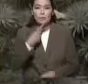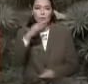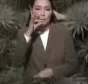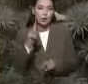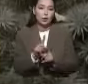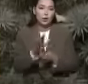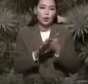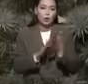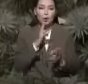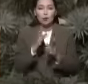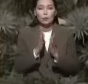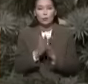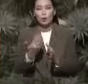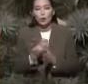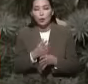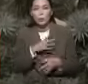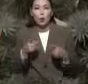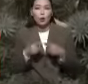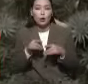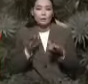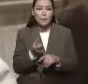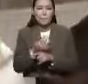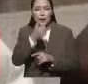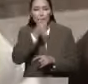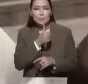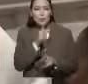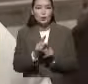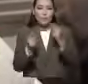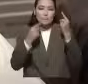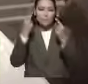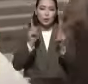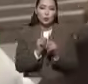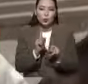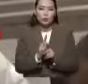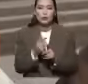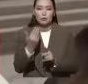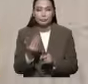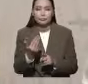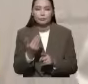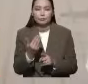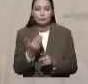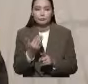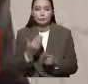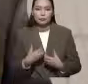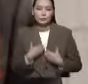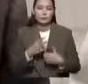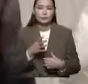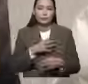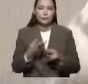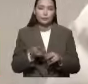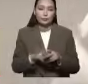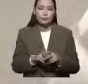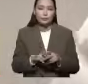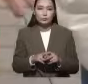арыз жазып, қылмыстық іс қозғалды. Бірнеше ай бойы Элина психологиялық қиындықтардан жұмысына да шыға алмай қалды. 288 күндік тергеуден